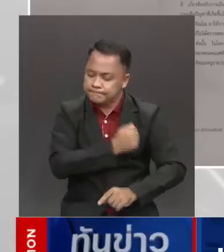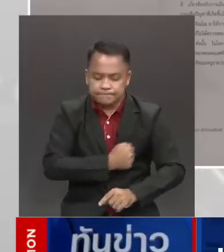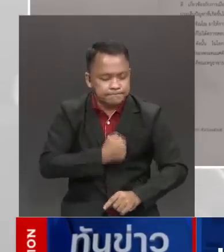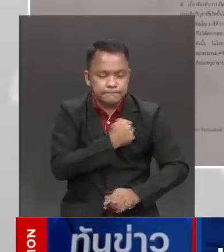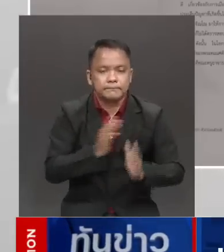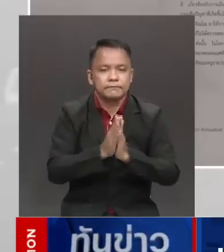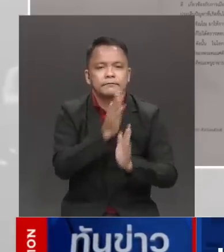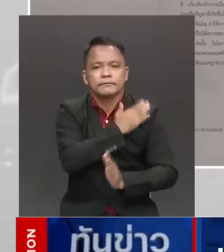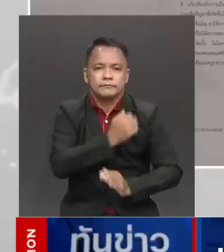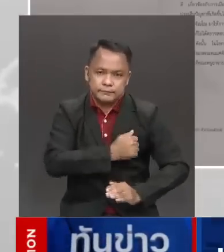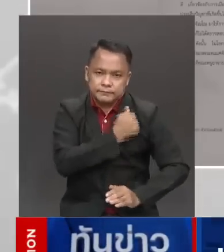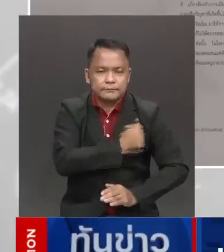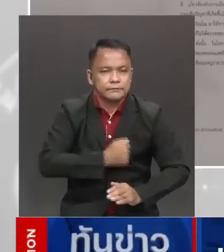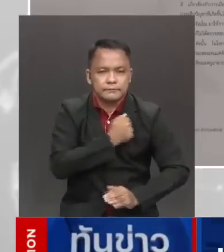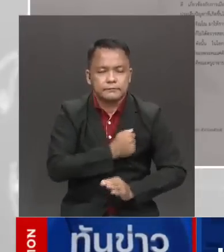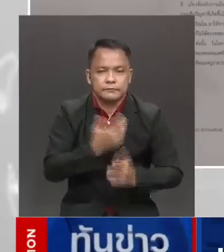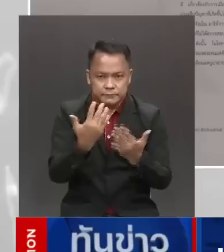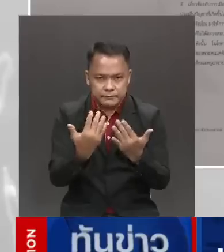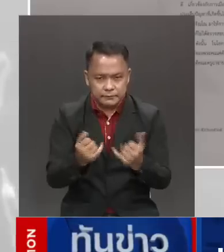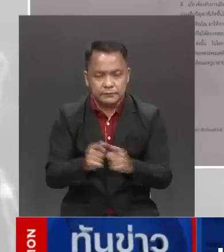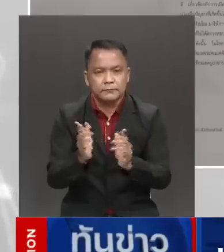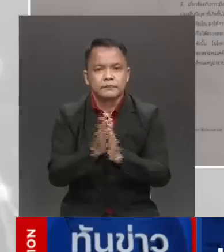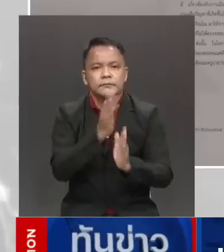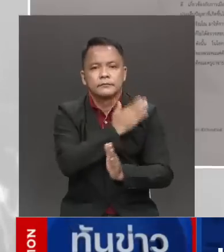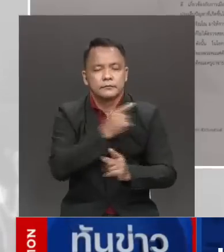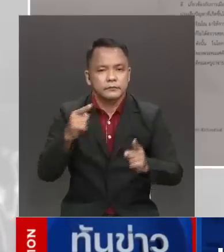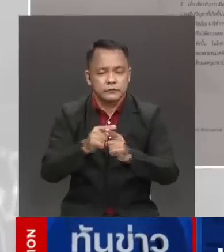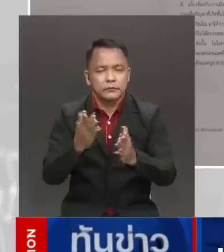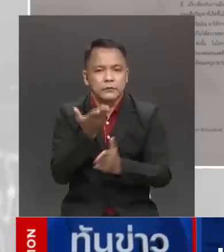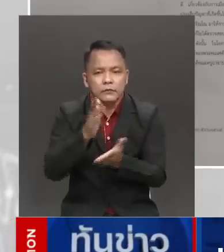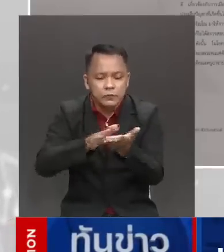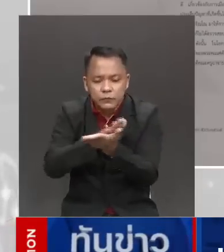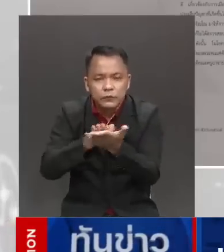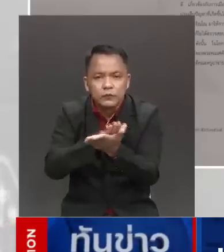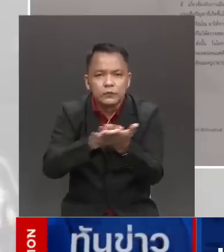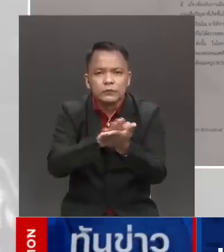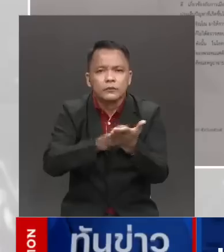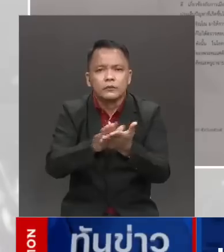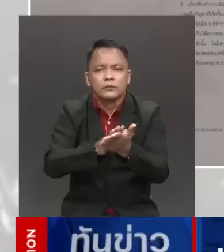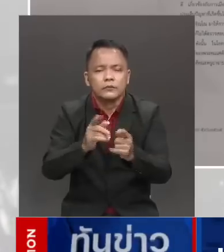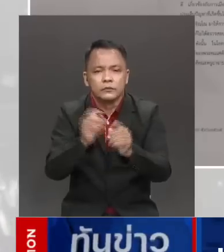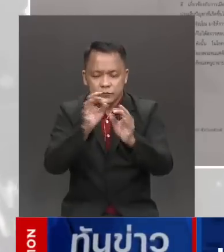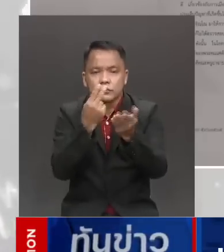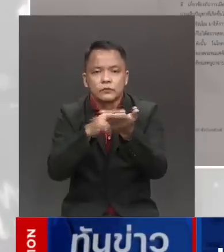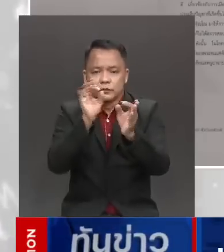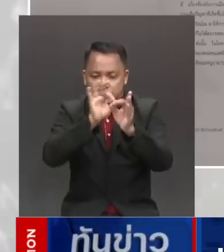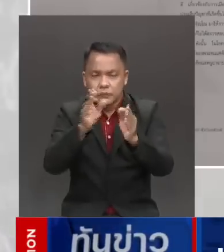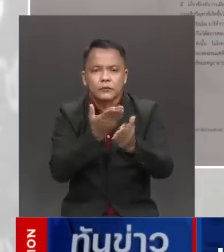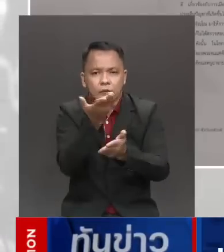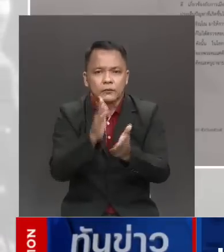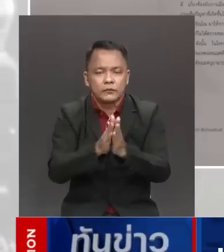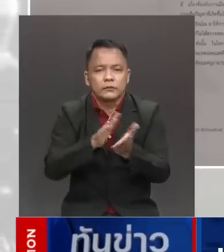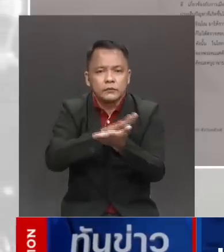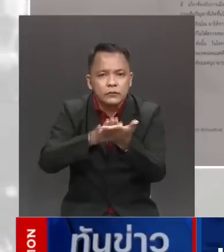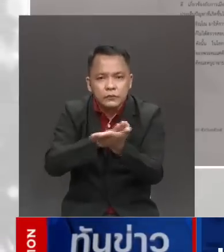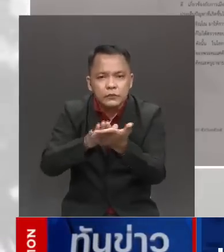ที่เกิดขึ้นน่ะคือสุดท้ายแล้วพระท่านเองถึงขั้นต้องขออภัยกับเหตุการณ์เลยครับโดยเขียนบอกว่าขอเจริญพ